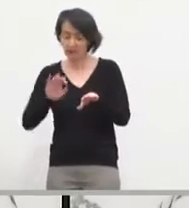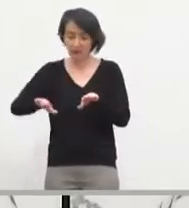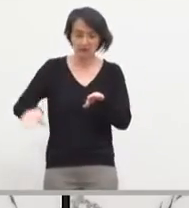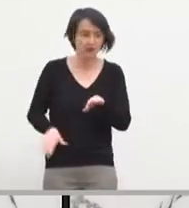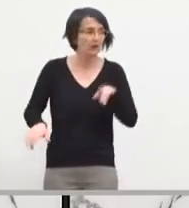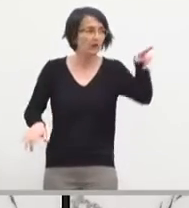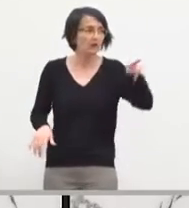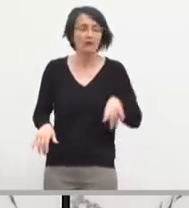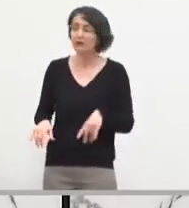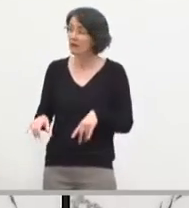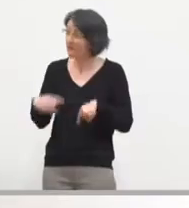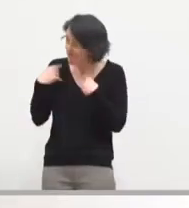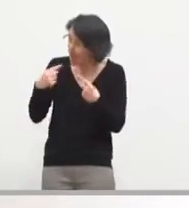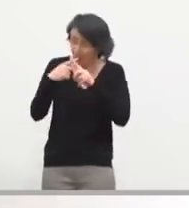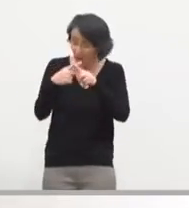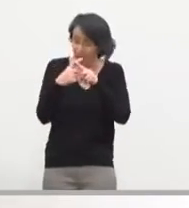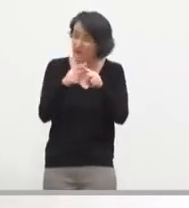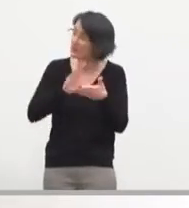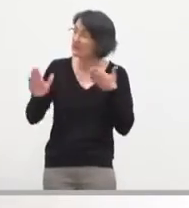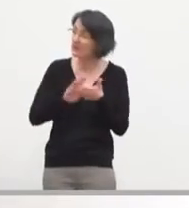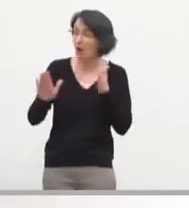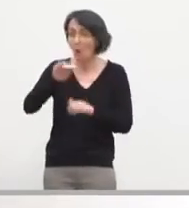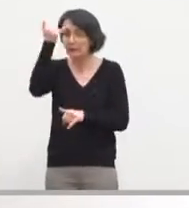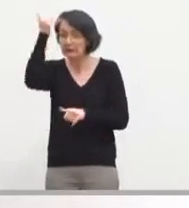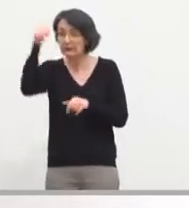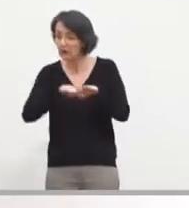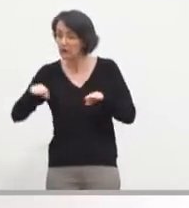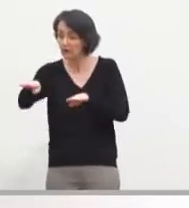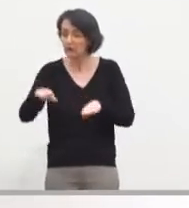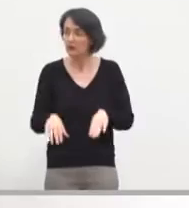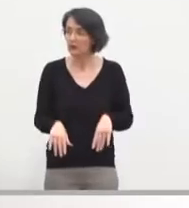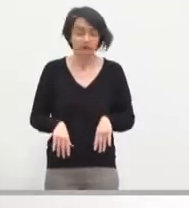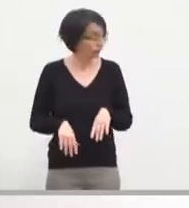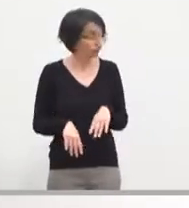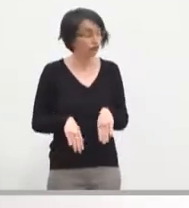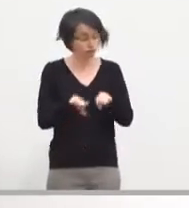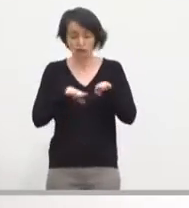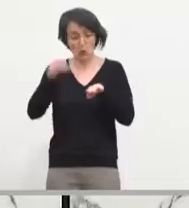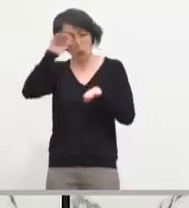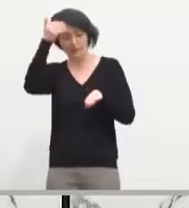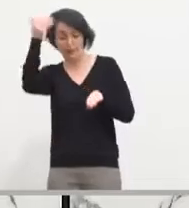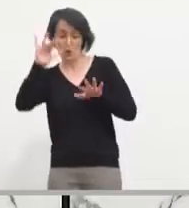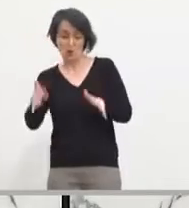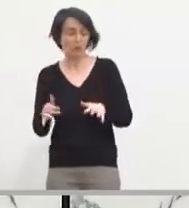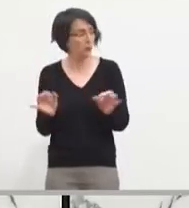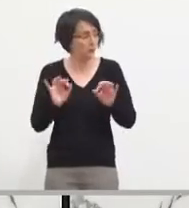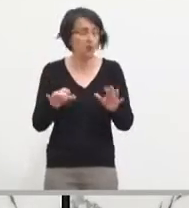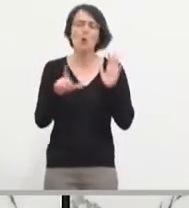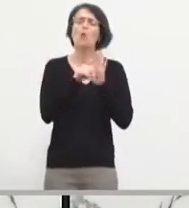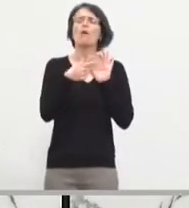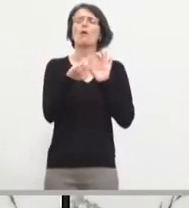monter à la négo sans un plan B là-dessus. n pas possible. Mais je n pas de plan B, je n que des plans A. pas responsable. Je n que des plans A. La loi NOTRe